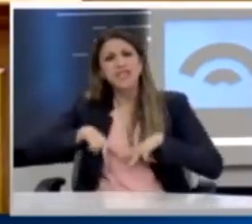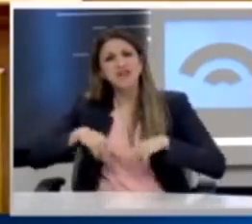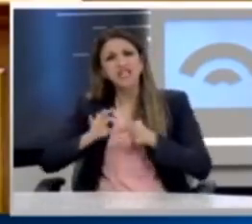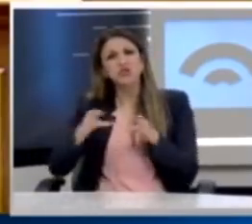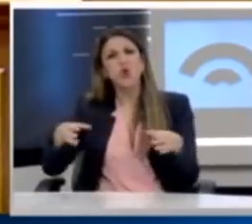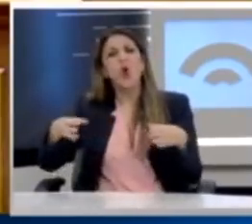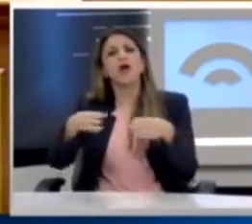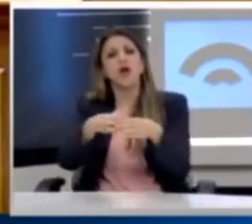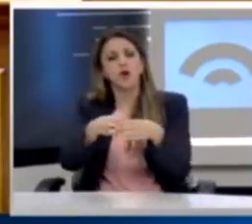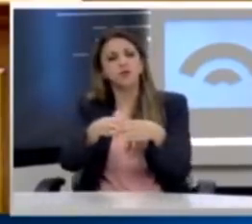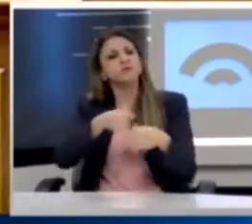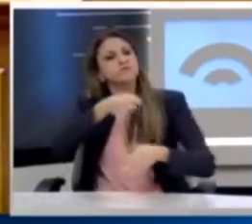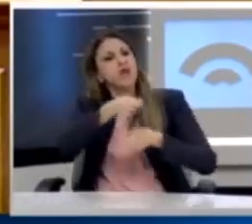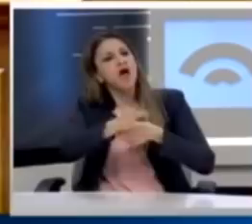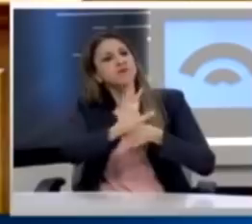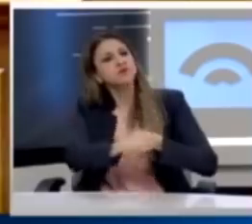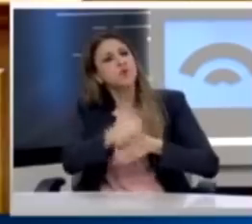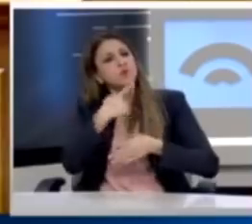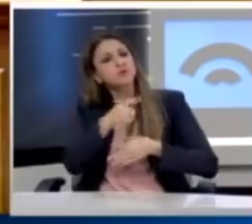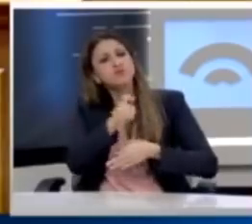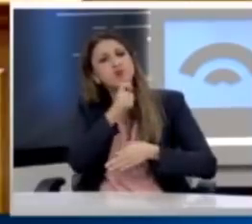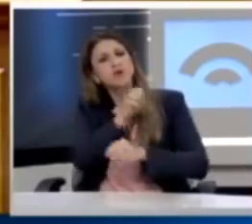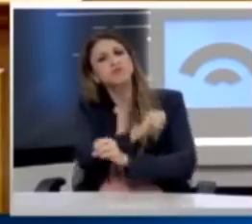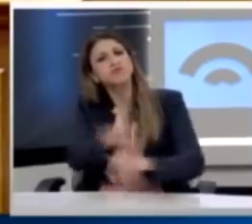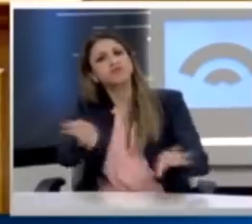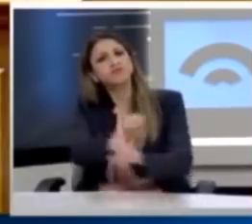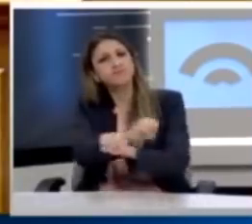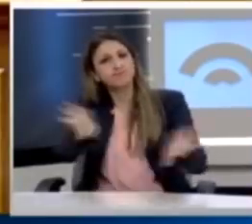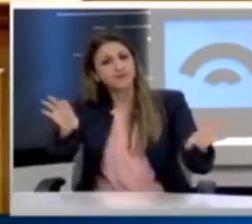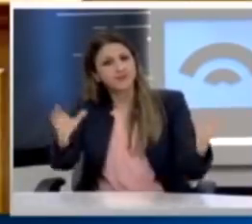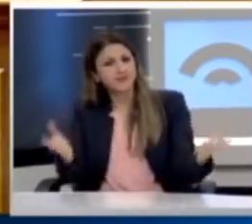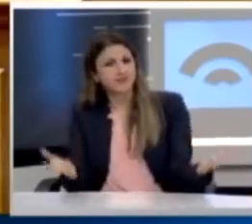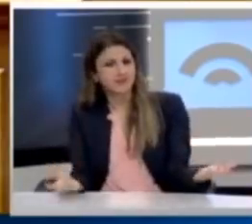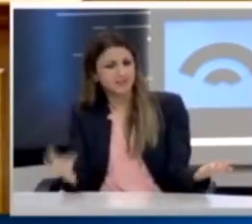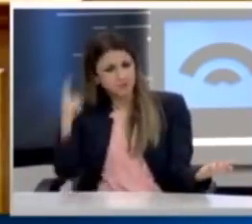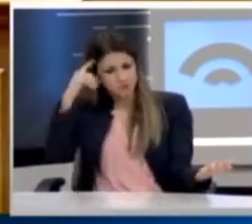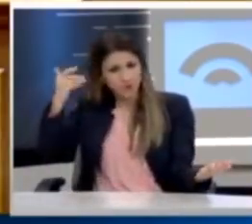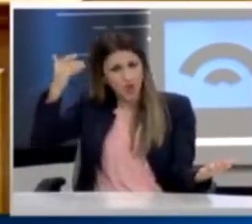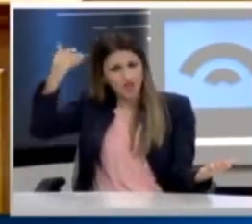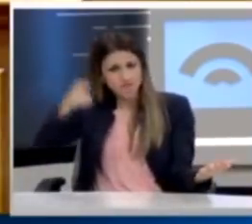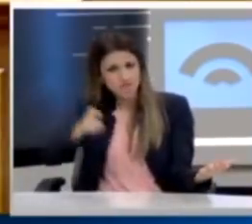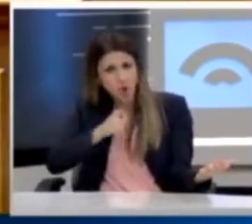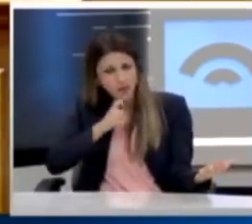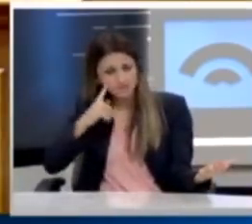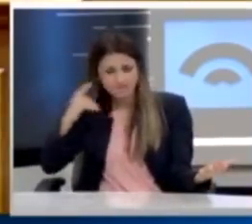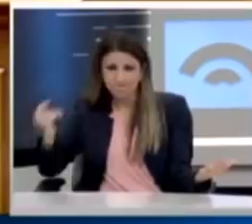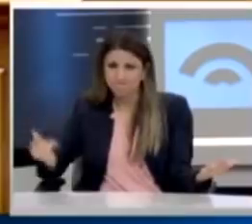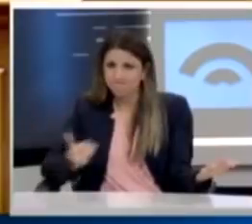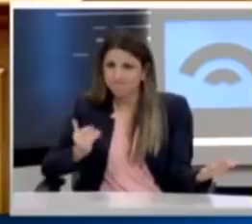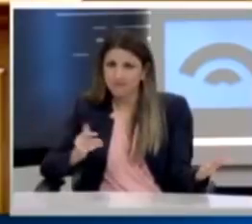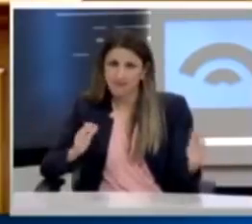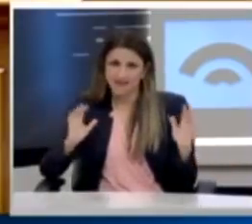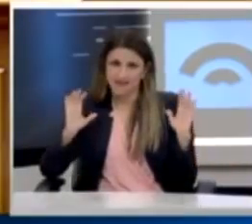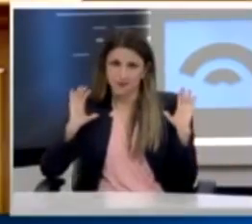για την αναγκαιότητα αυτής της πολιτικής. Τόσο προοδευτική είναι η πολιτική σας.